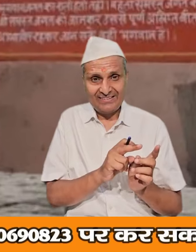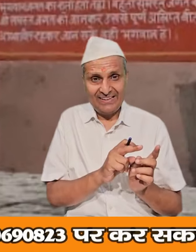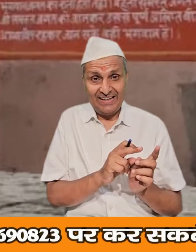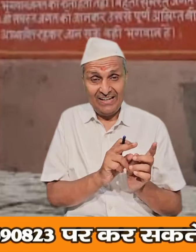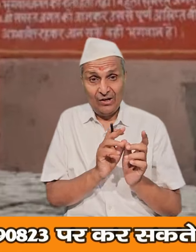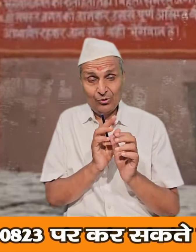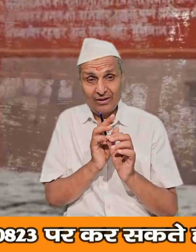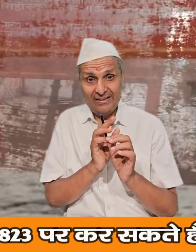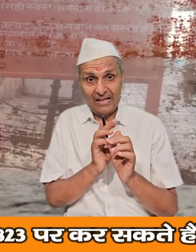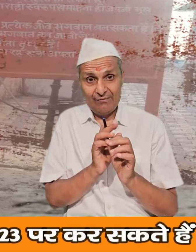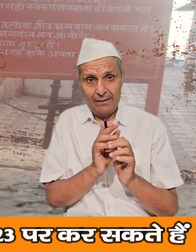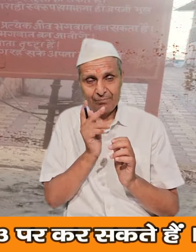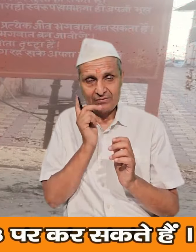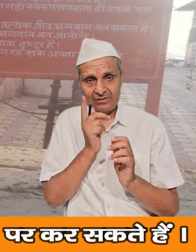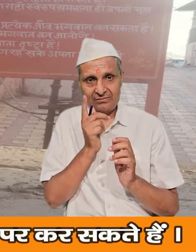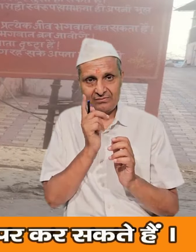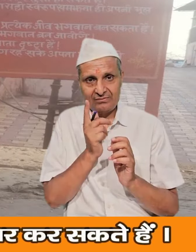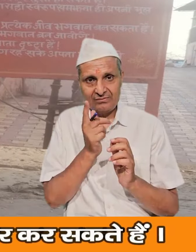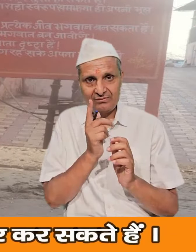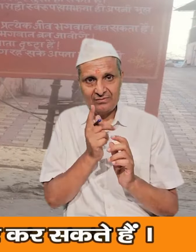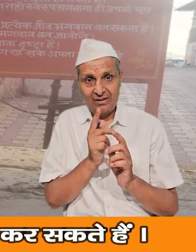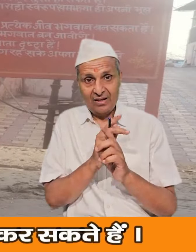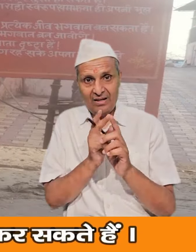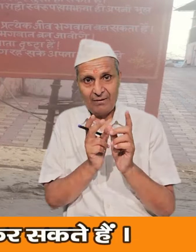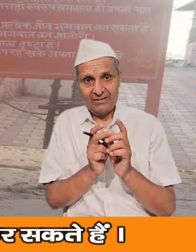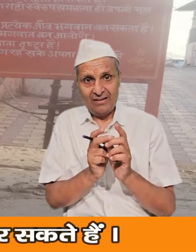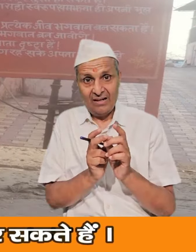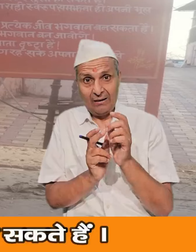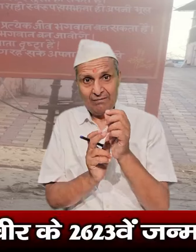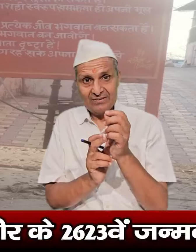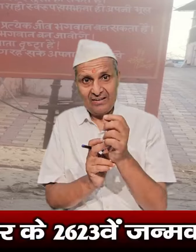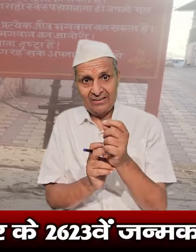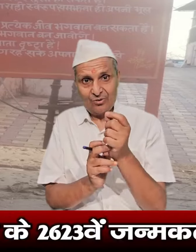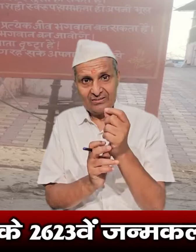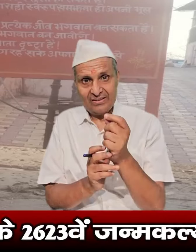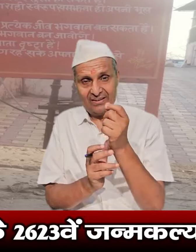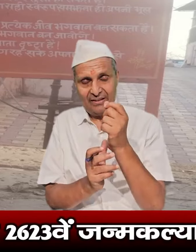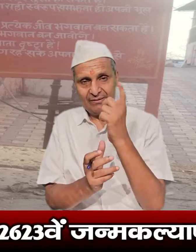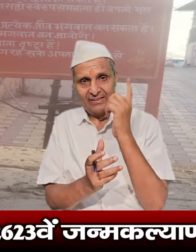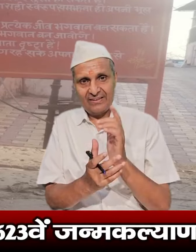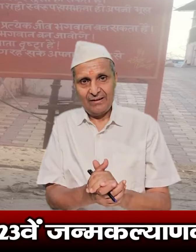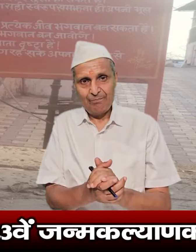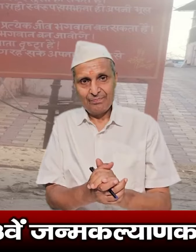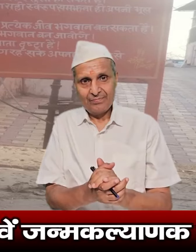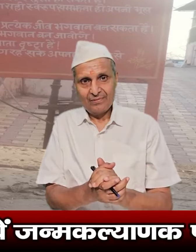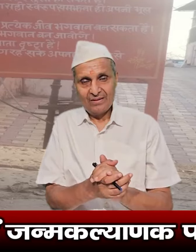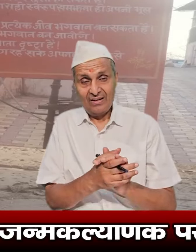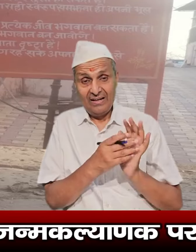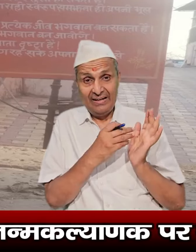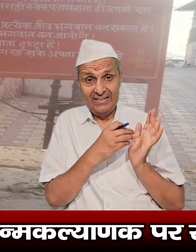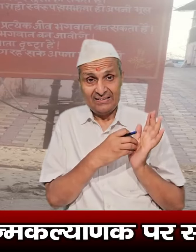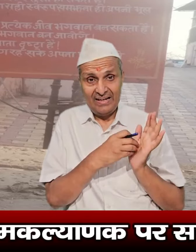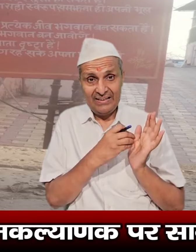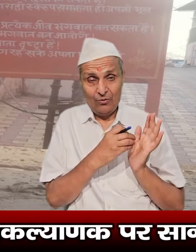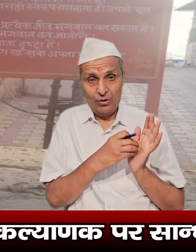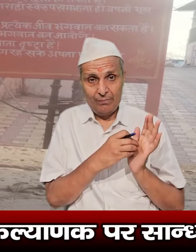तरह से रख दिया जाता है तो कहीं ना कहीं वह धन काले बादल अमावस की रात और खतरे की घंटी बन जाता है